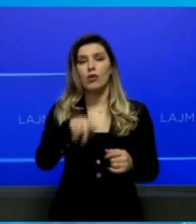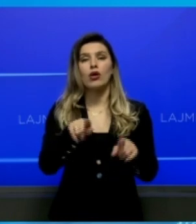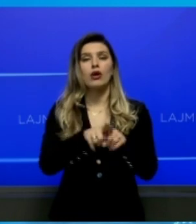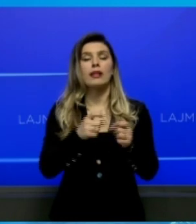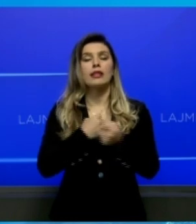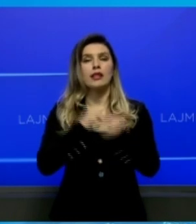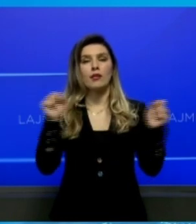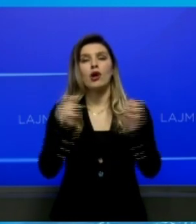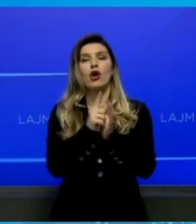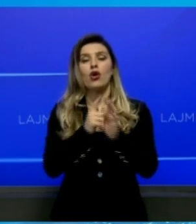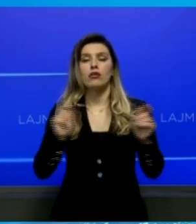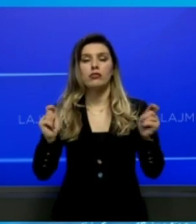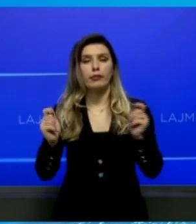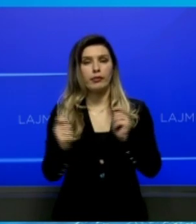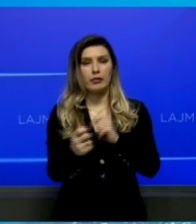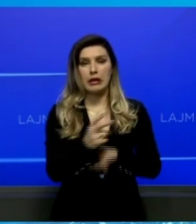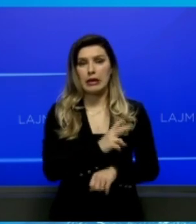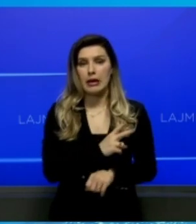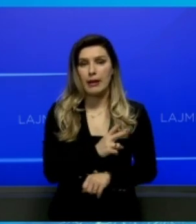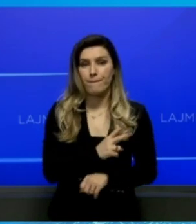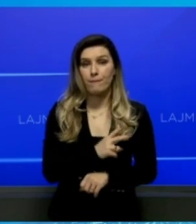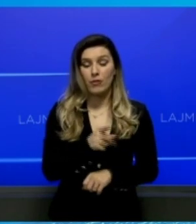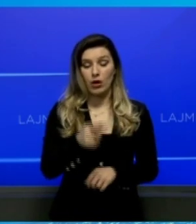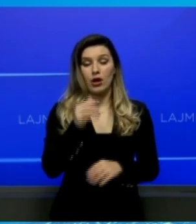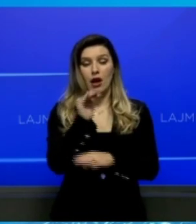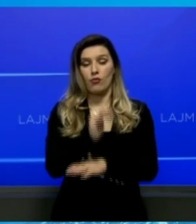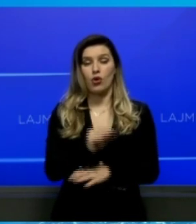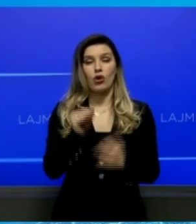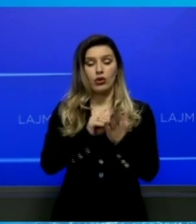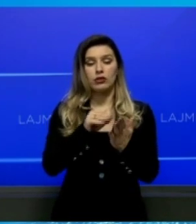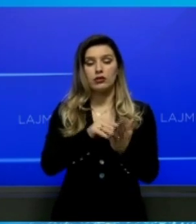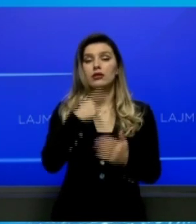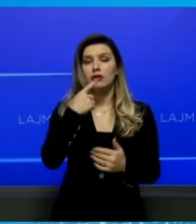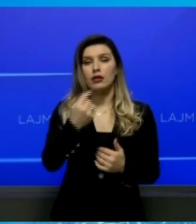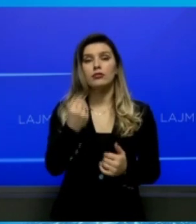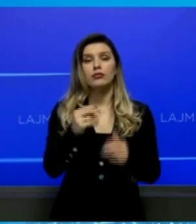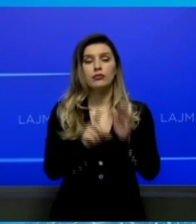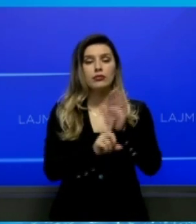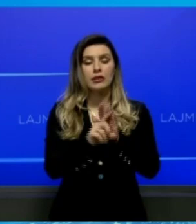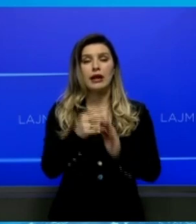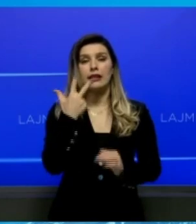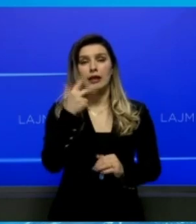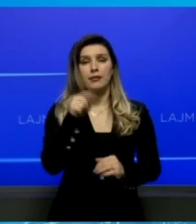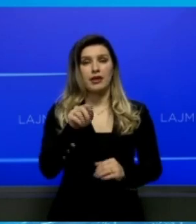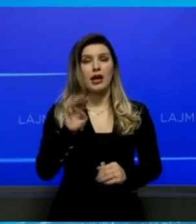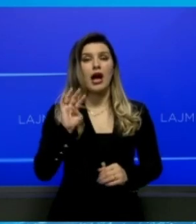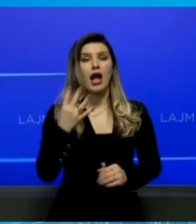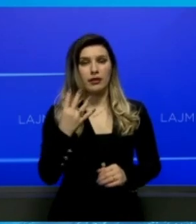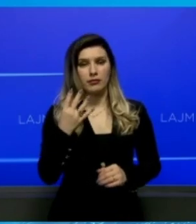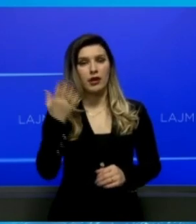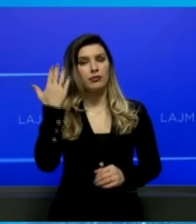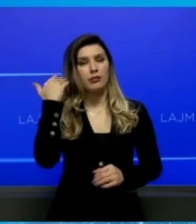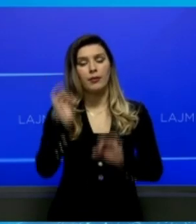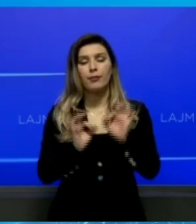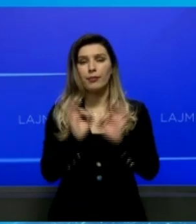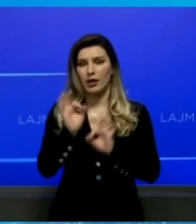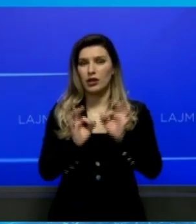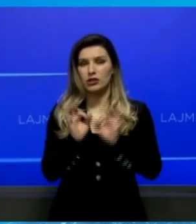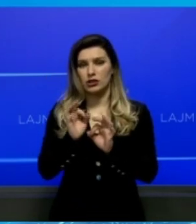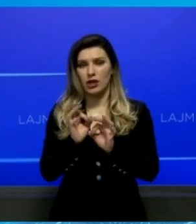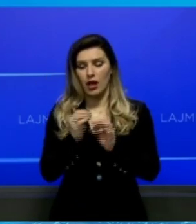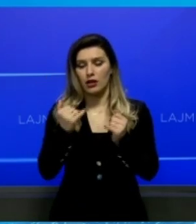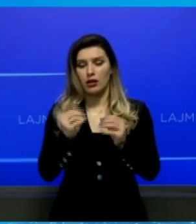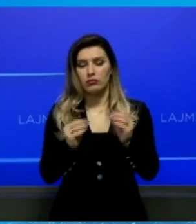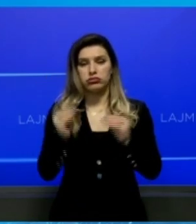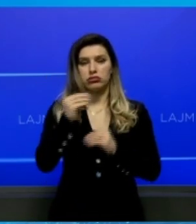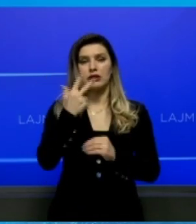demokraci transicionale. Sipas këtij raporti, Kosova shënoi një përparim nga 3.14 pik sa kishte në raportin para prak